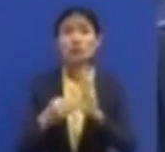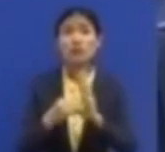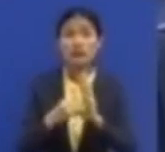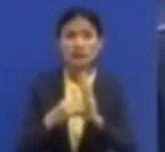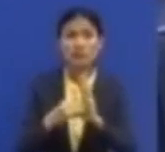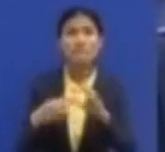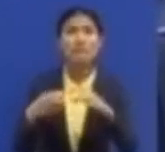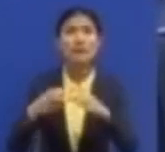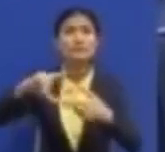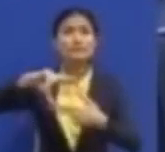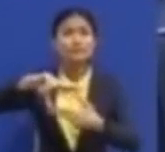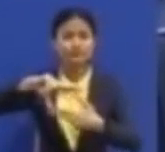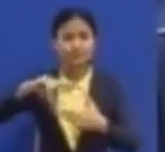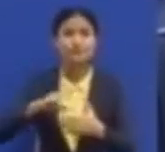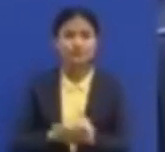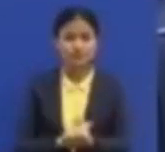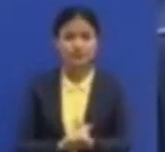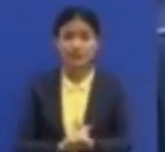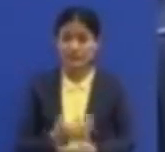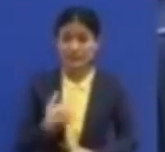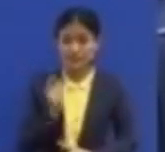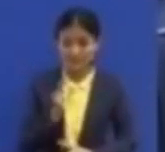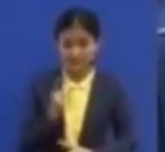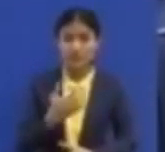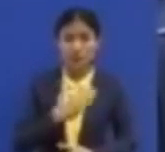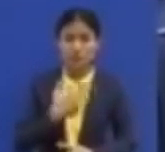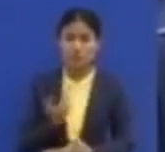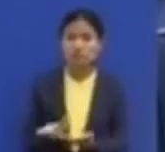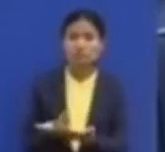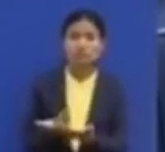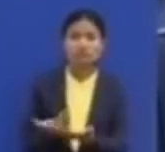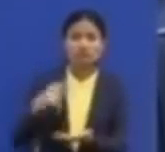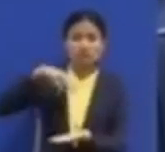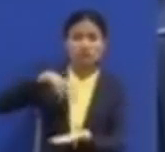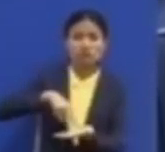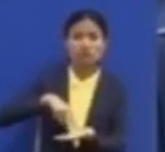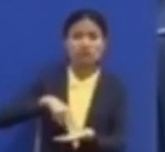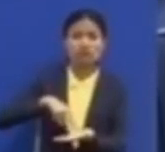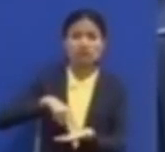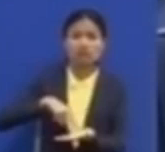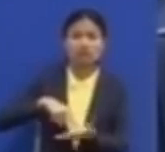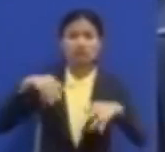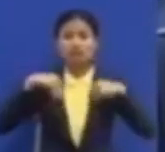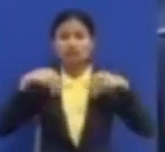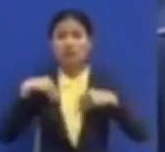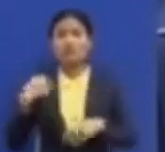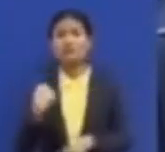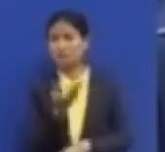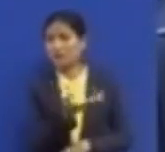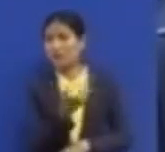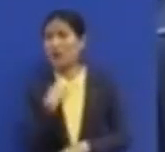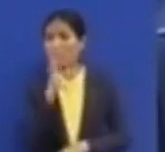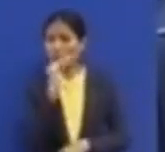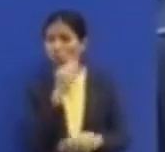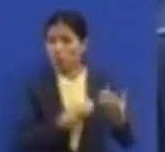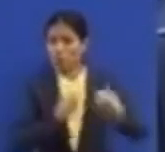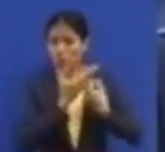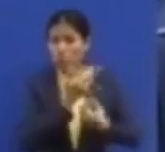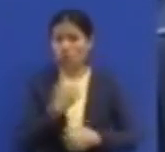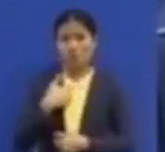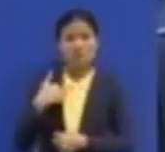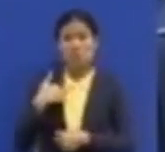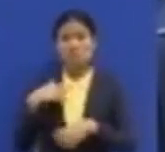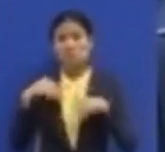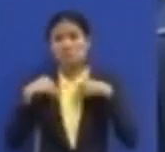ารัฐความจริงผมยืนประท้วงท่านประธานเมื่อสักครู่ขณะที่ท่านที่กำลังอภิปรายเมื่อสักครู่นะครับเพราะฉะนั้นผมก็ขออนุ